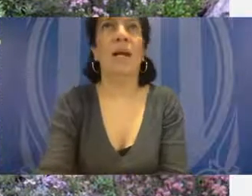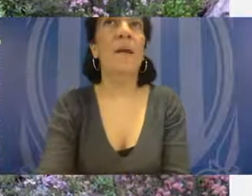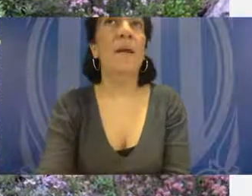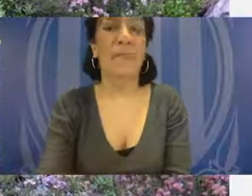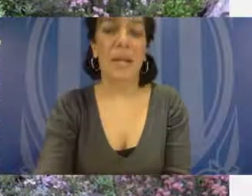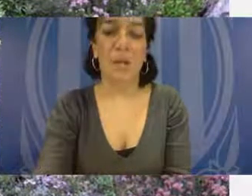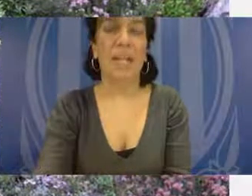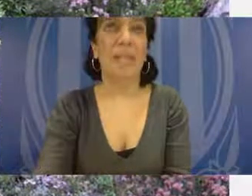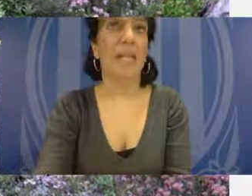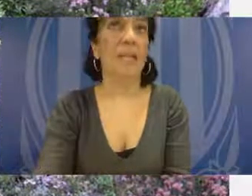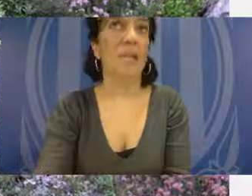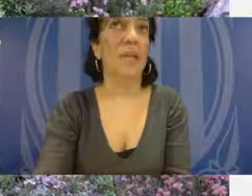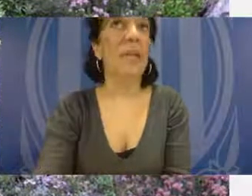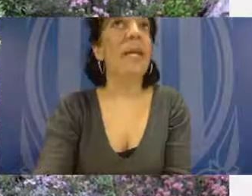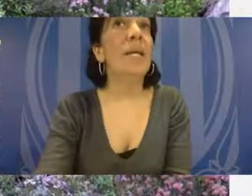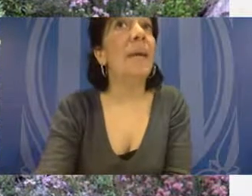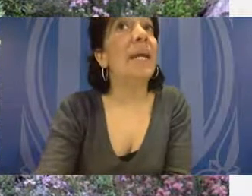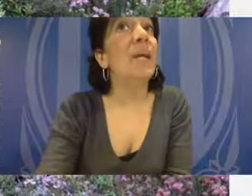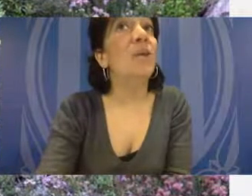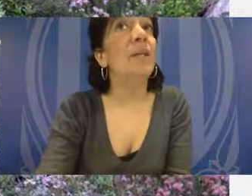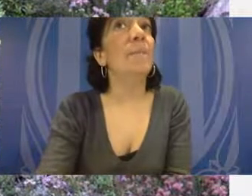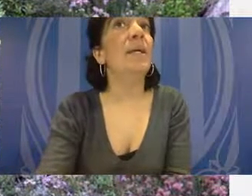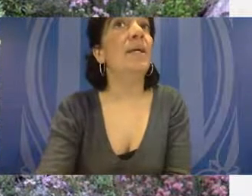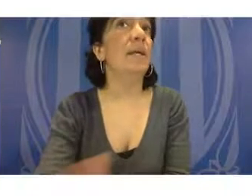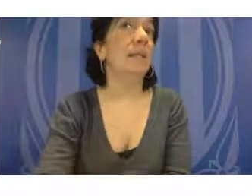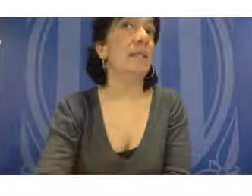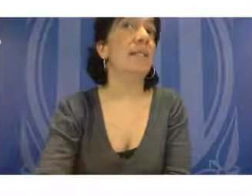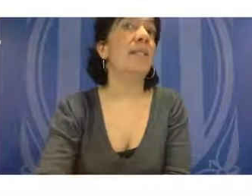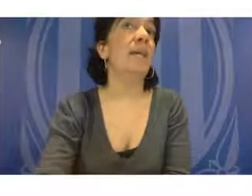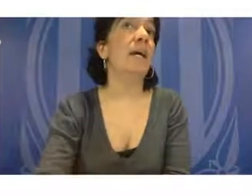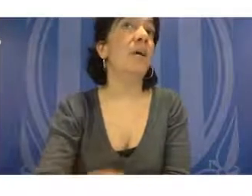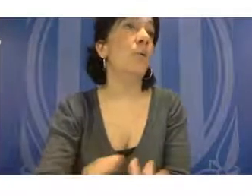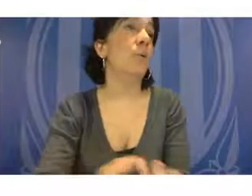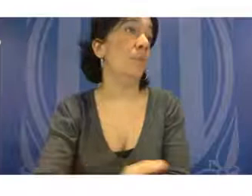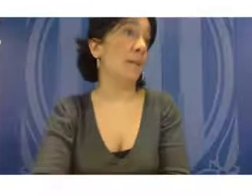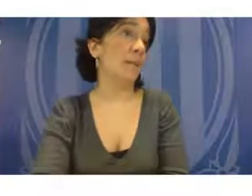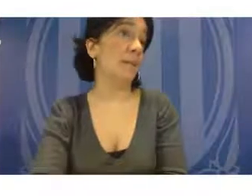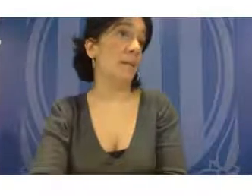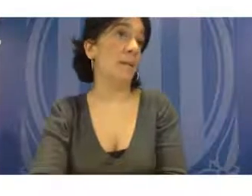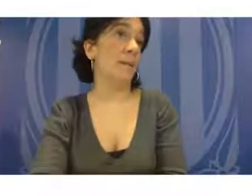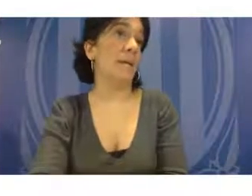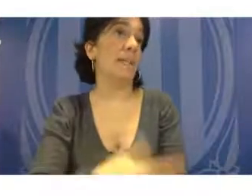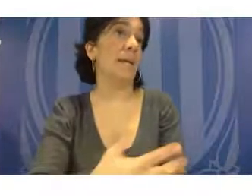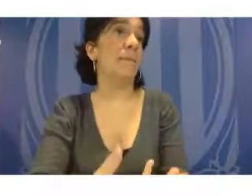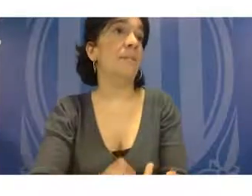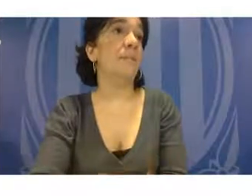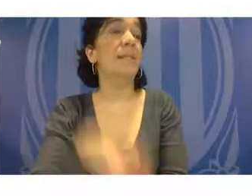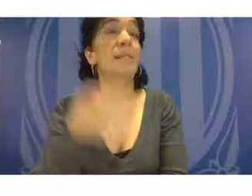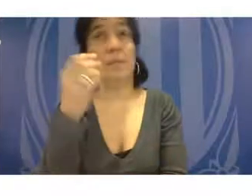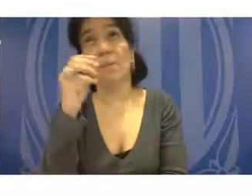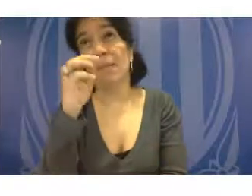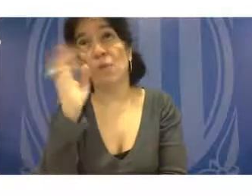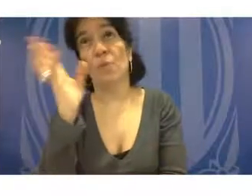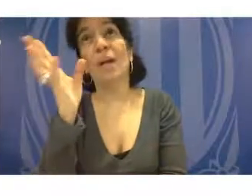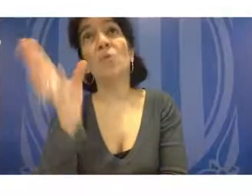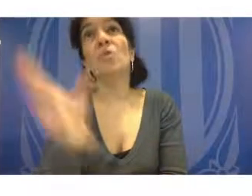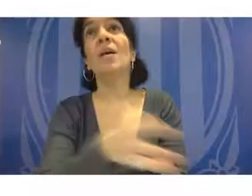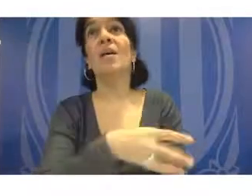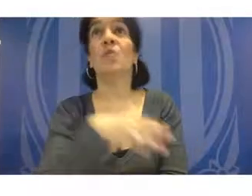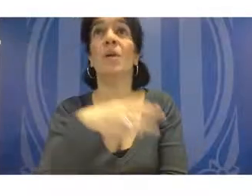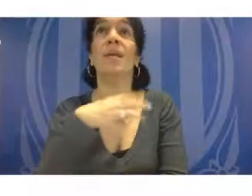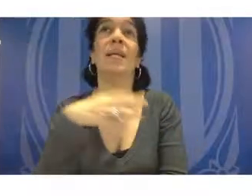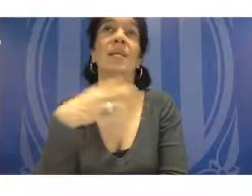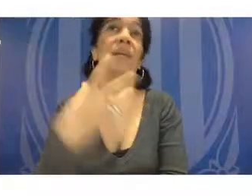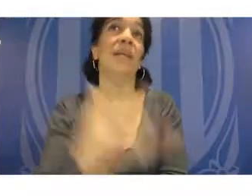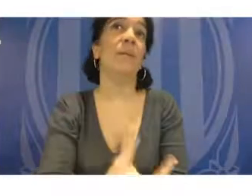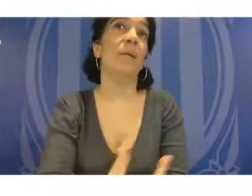fauna del nostre territori. I per què no també desitjar una bona nit? Els capvespres sempre són macos, és